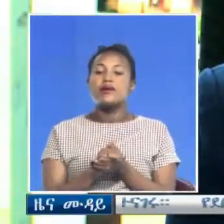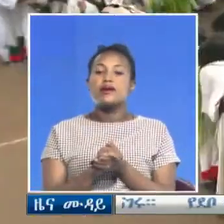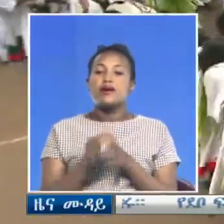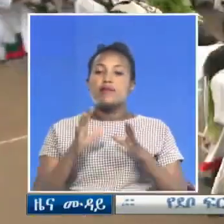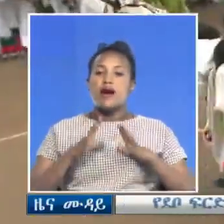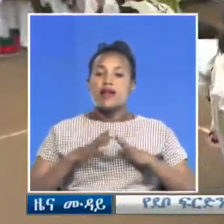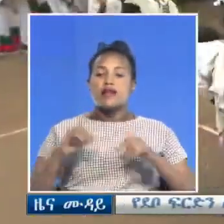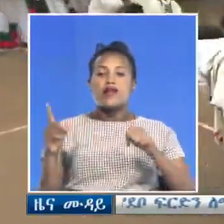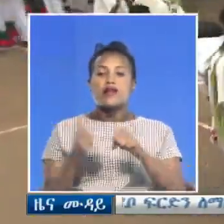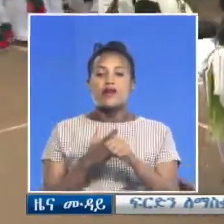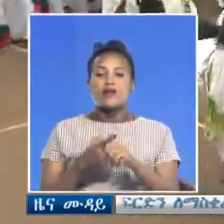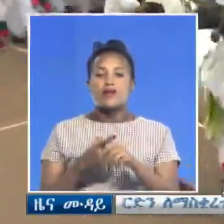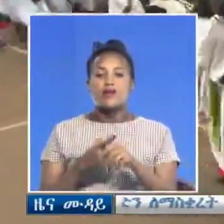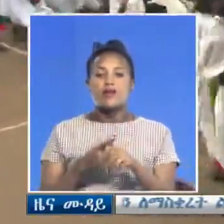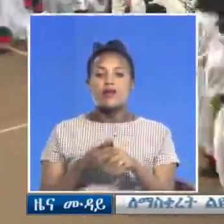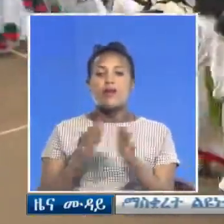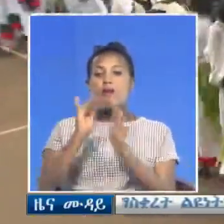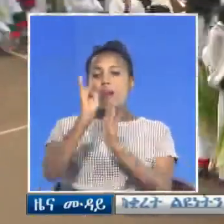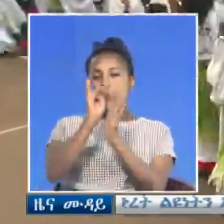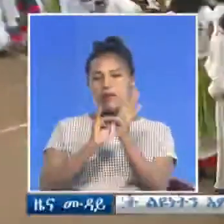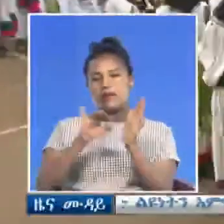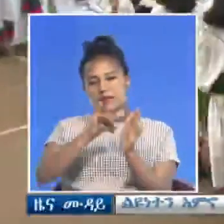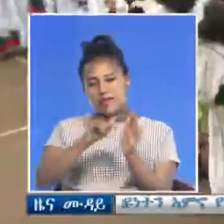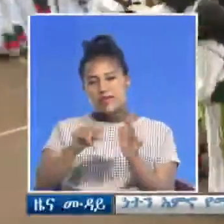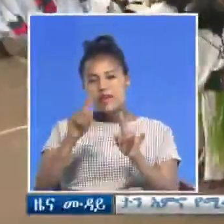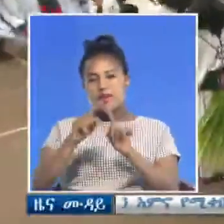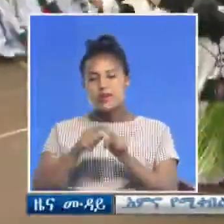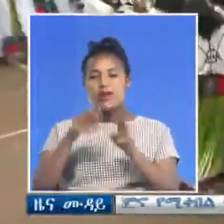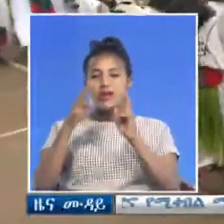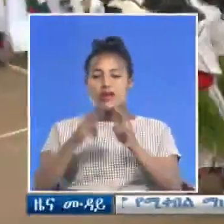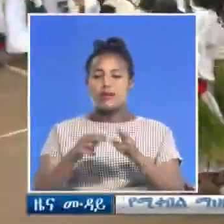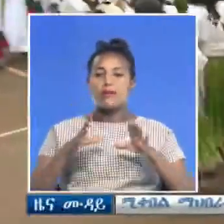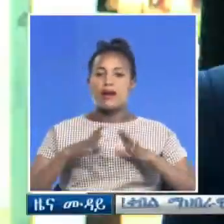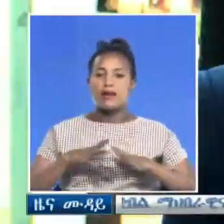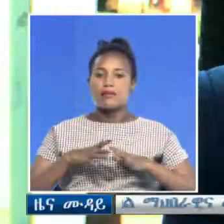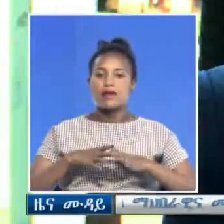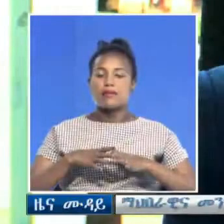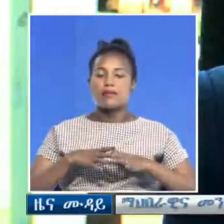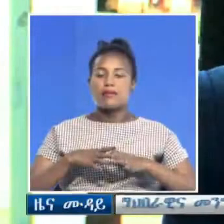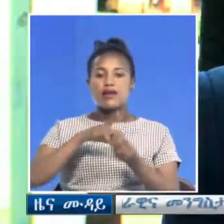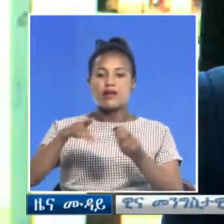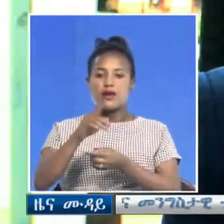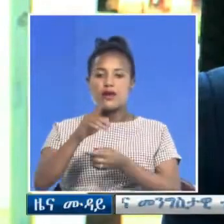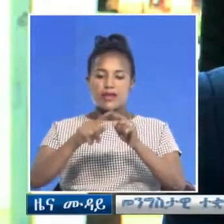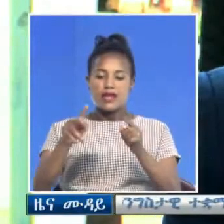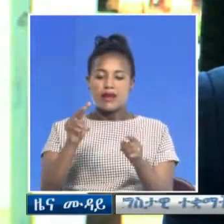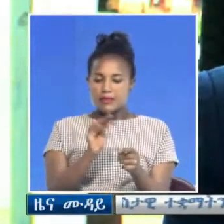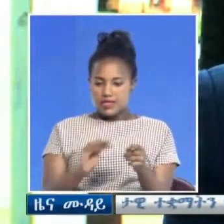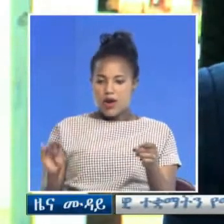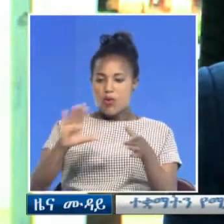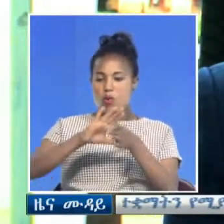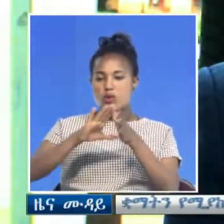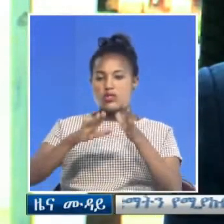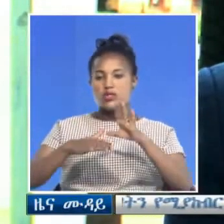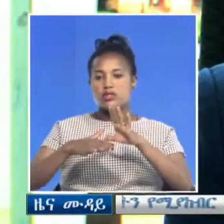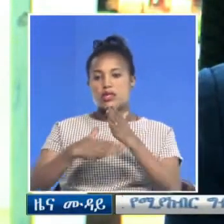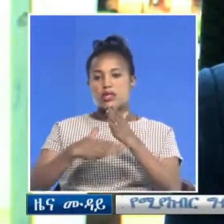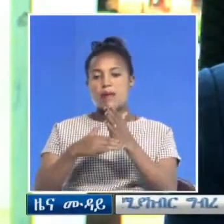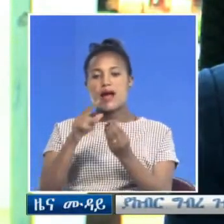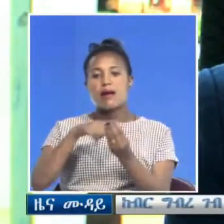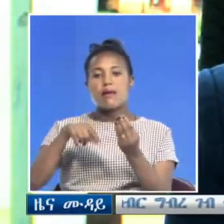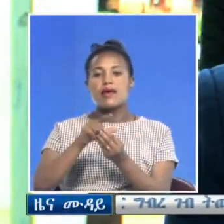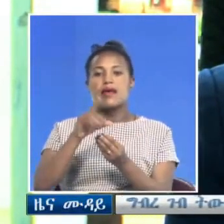በዓላት አንዱ ነው ማለት ነው። ቋግሜም በተመሳሳይ የተለያዩ ክብረ በዓላት የሚከበሩበት ክልል ነው። በተለይ ምስራቅ ጎጃም አካባቢ